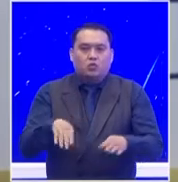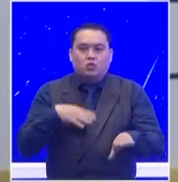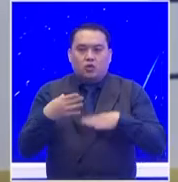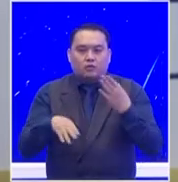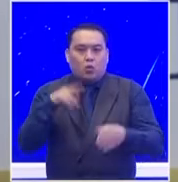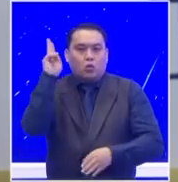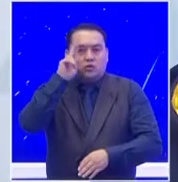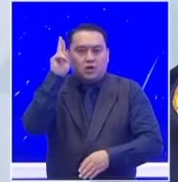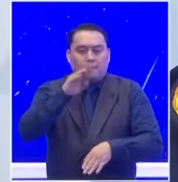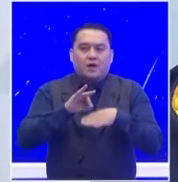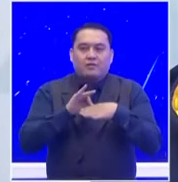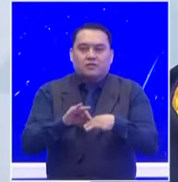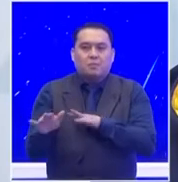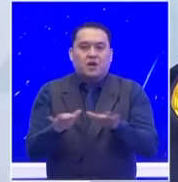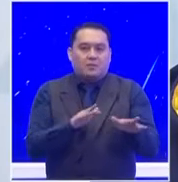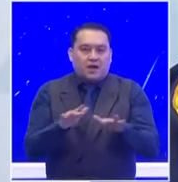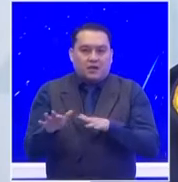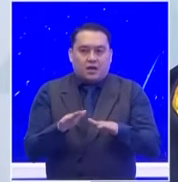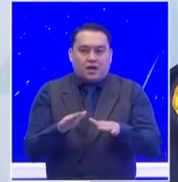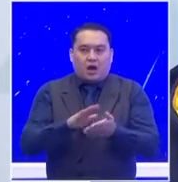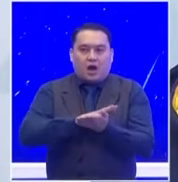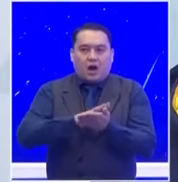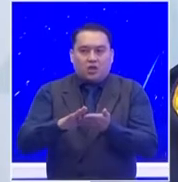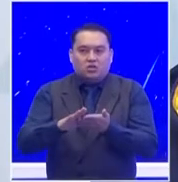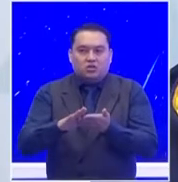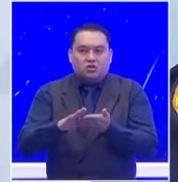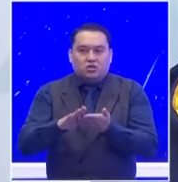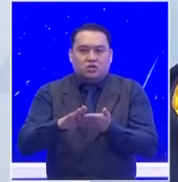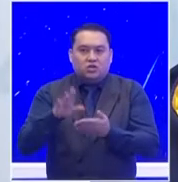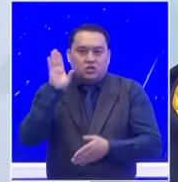нас проводятся примитивные мероприятия. Это очищаются арки